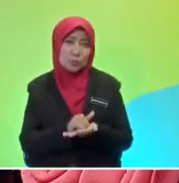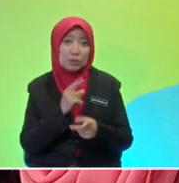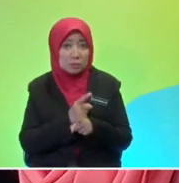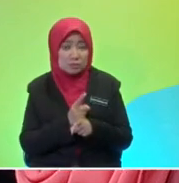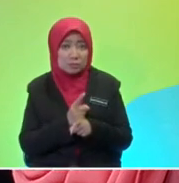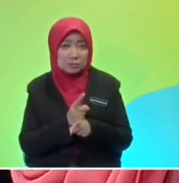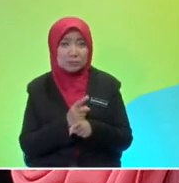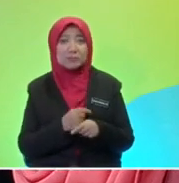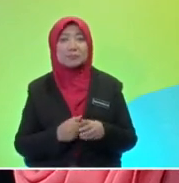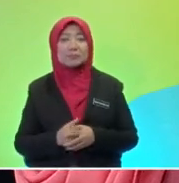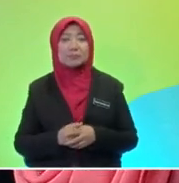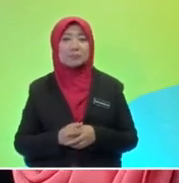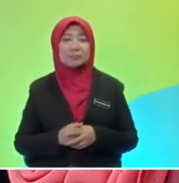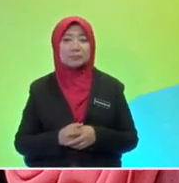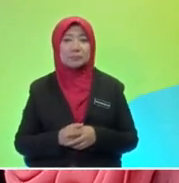oke